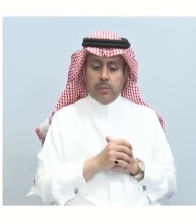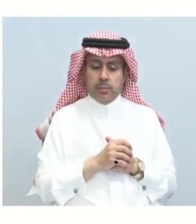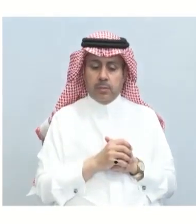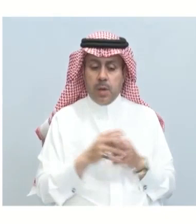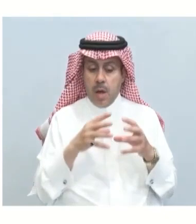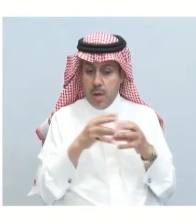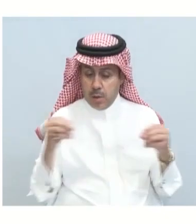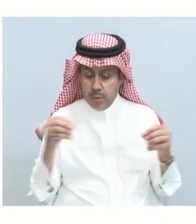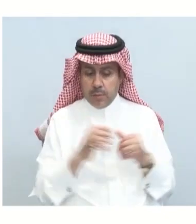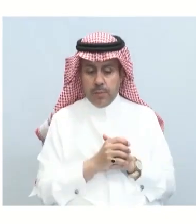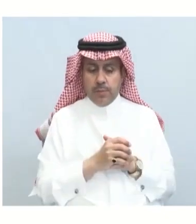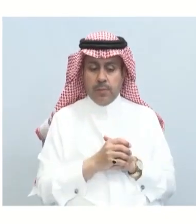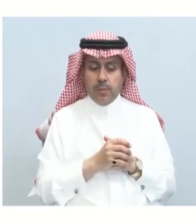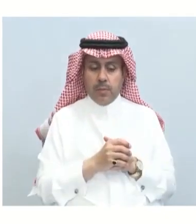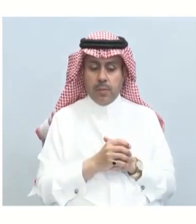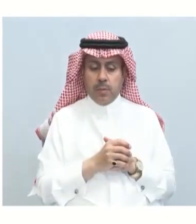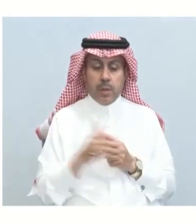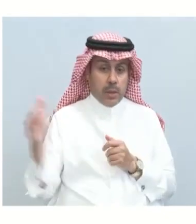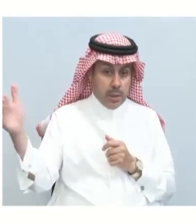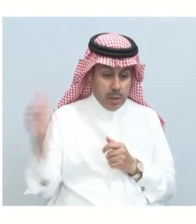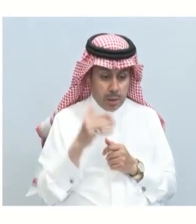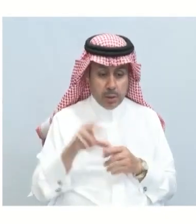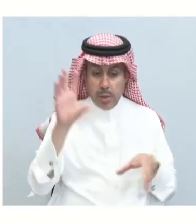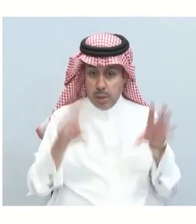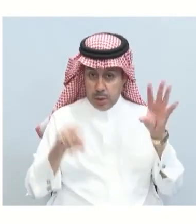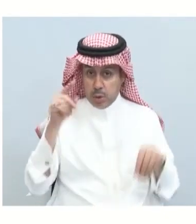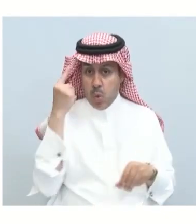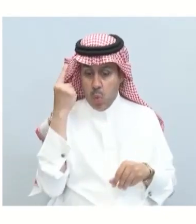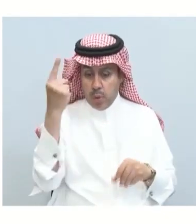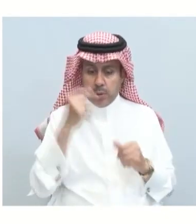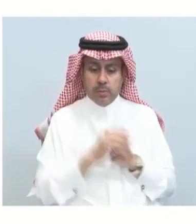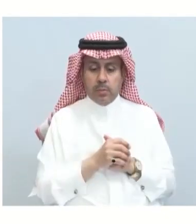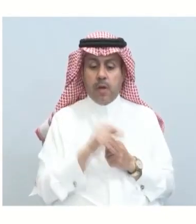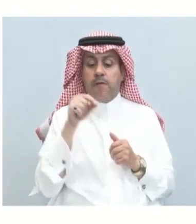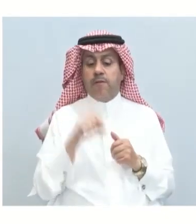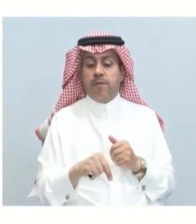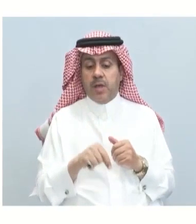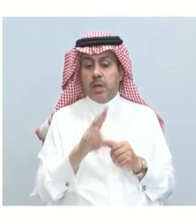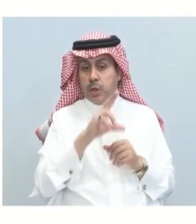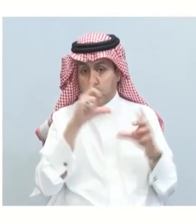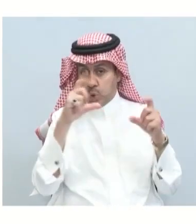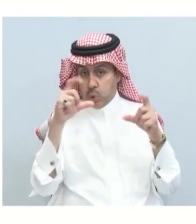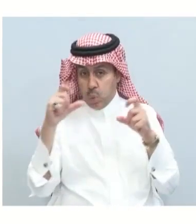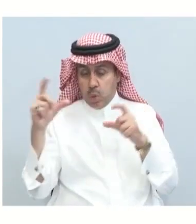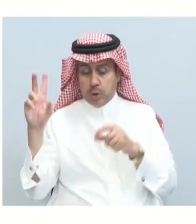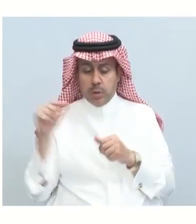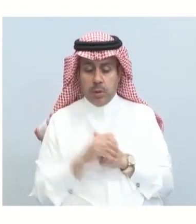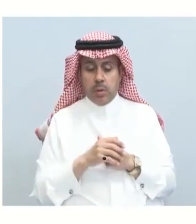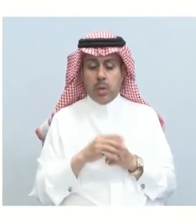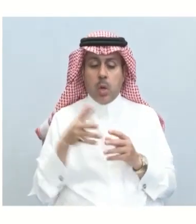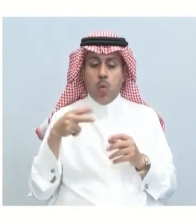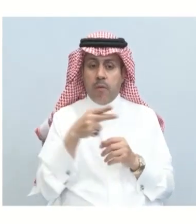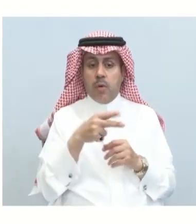عرف المتشابه اللفظي بقوله هو ايراد القصه الواحده في صور شتى وفواصل